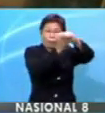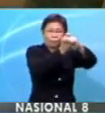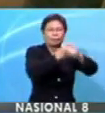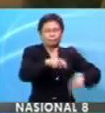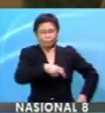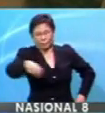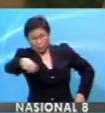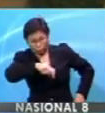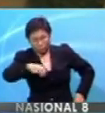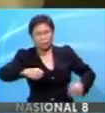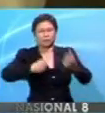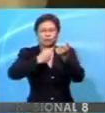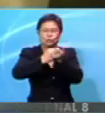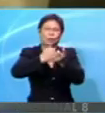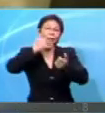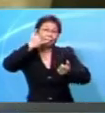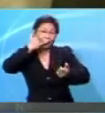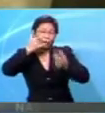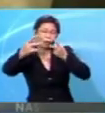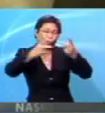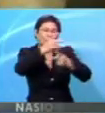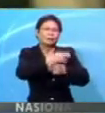pengangkutan sokongan tel